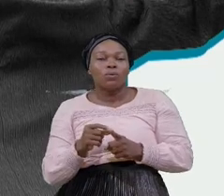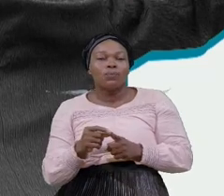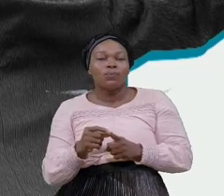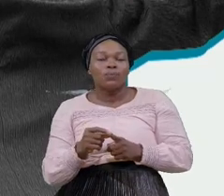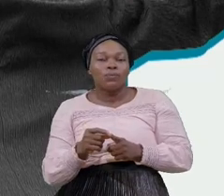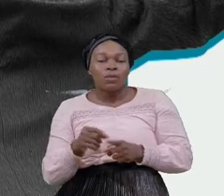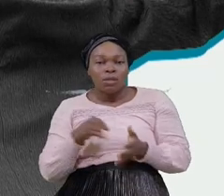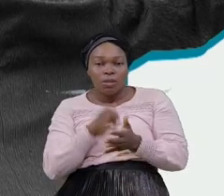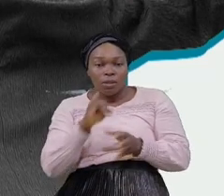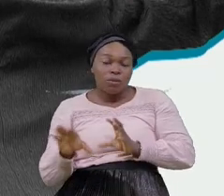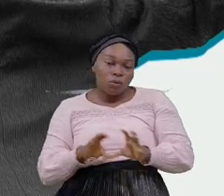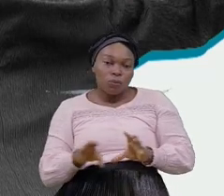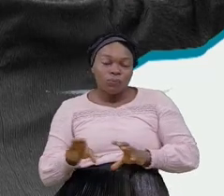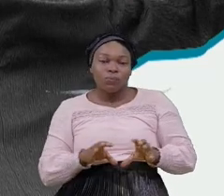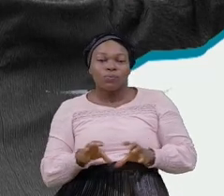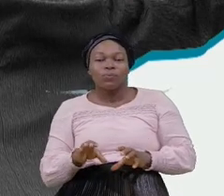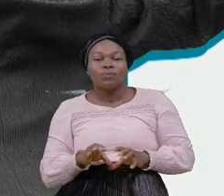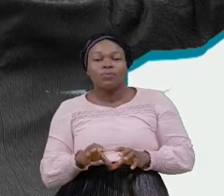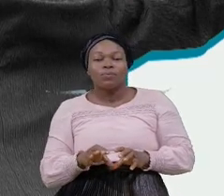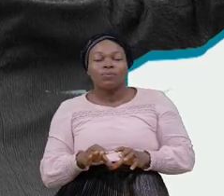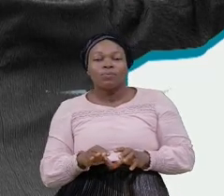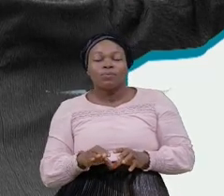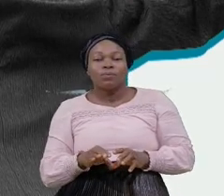parole, que c'est fait.